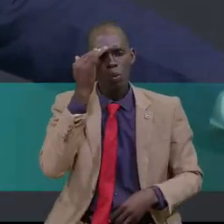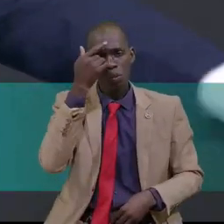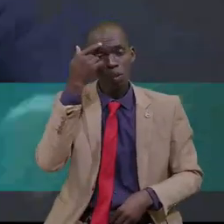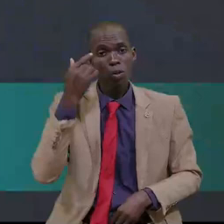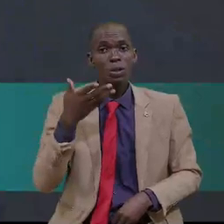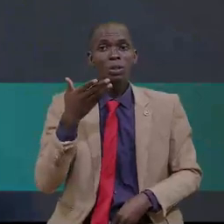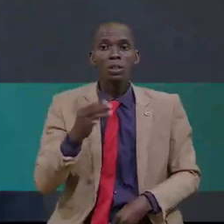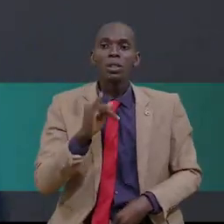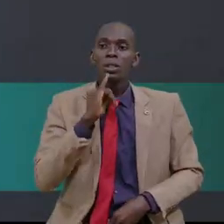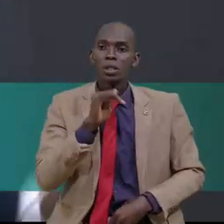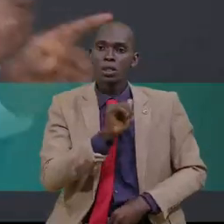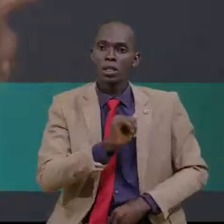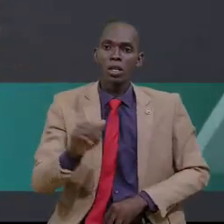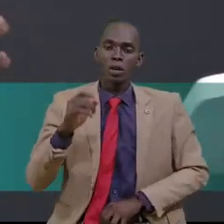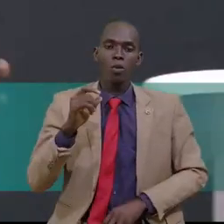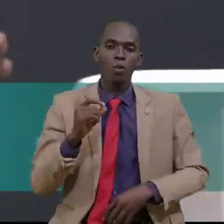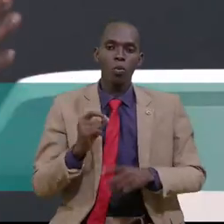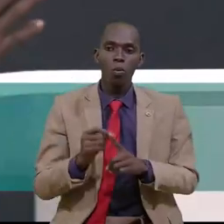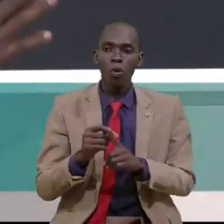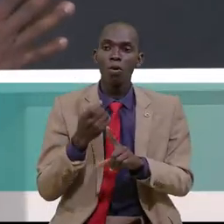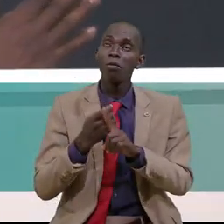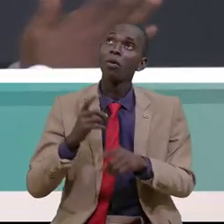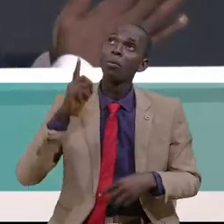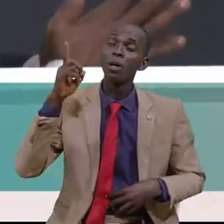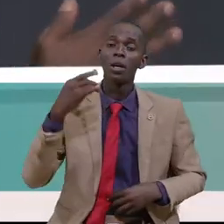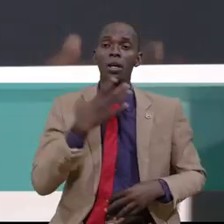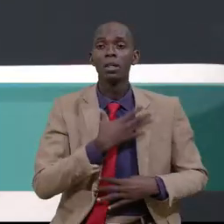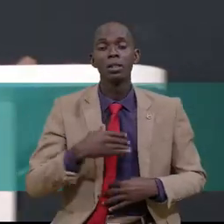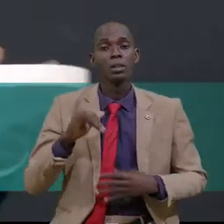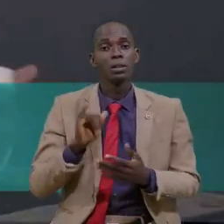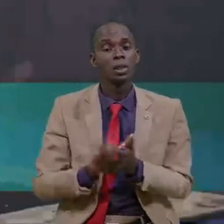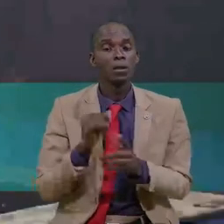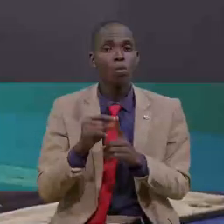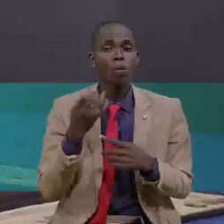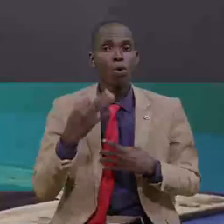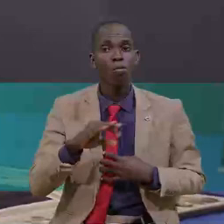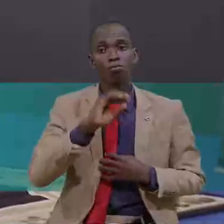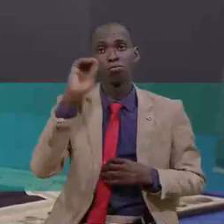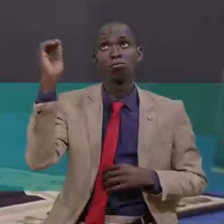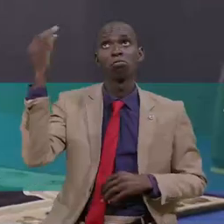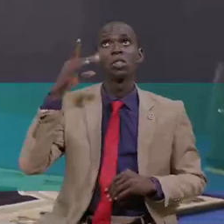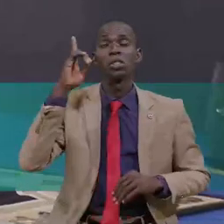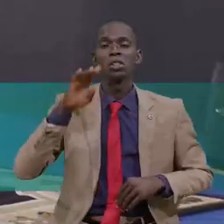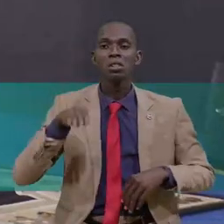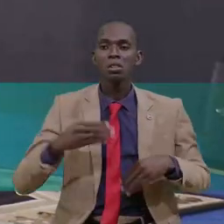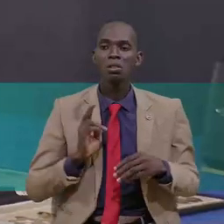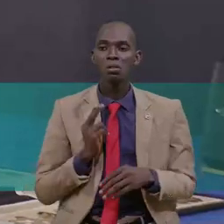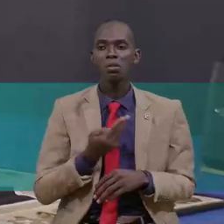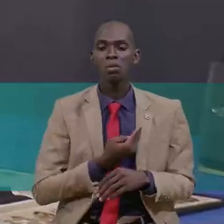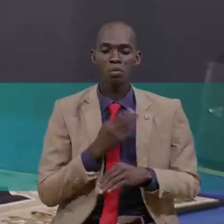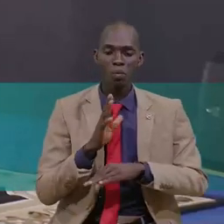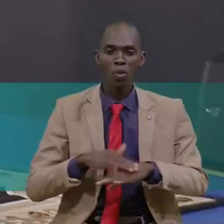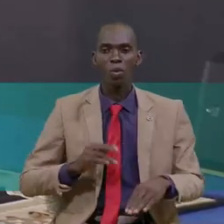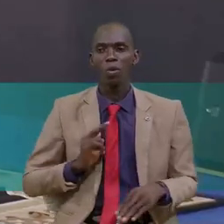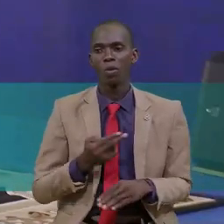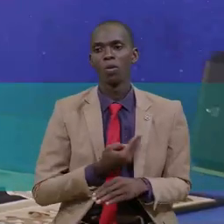y a un mot de sa part. Et le mot grâce, il nous donne, il